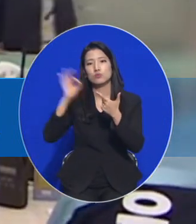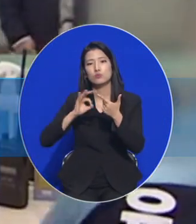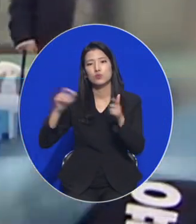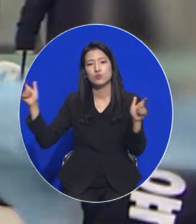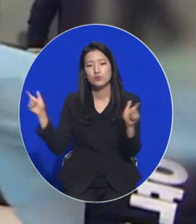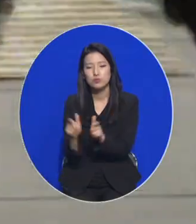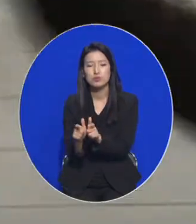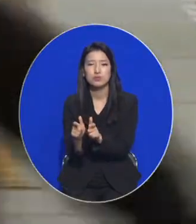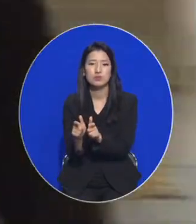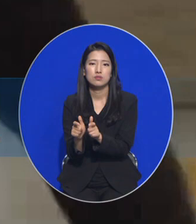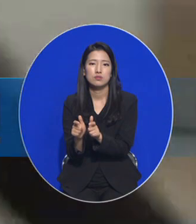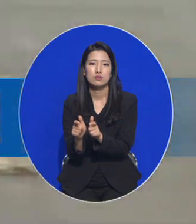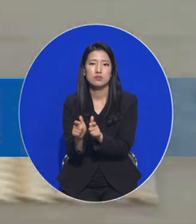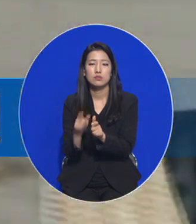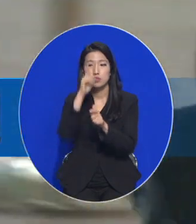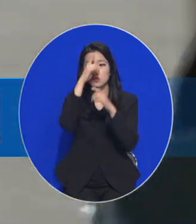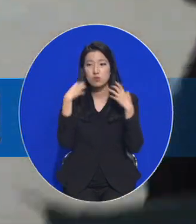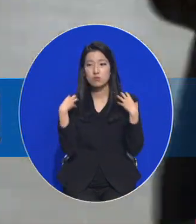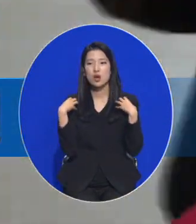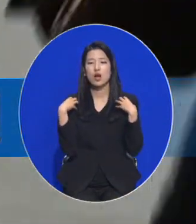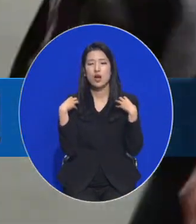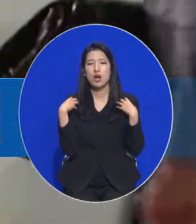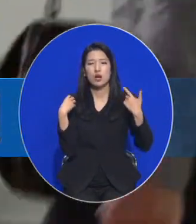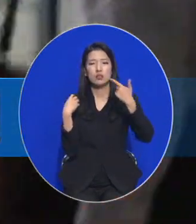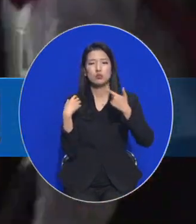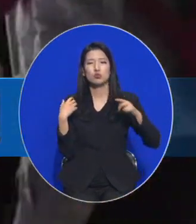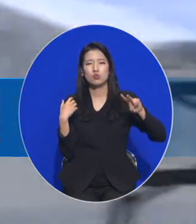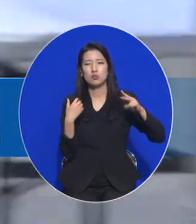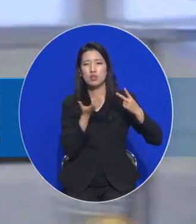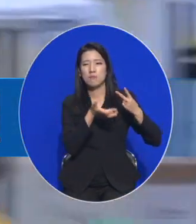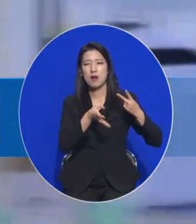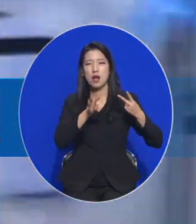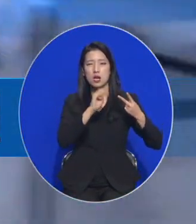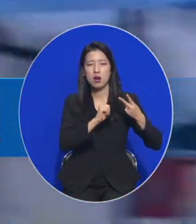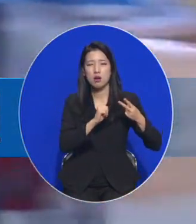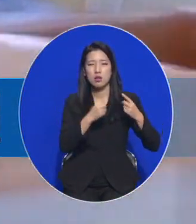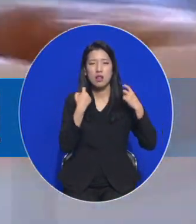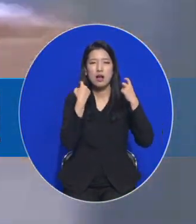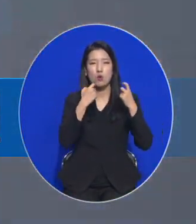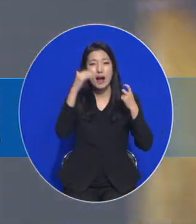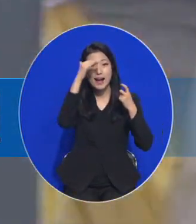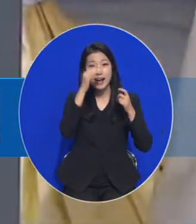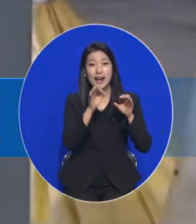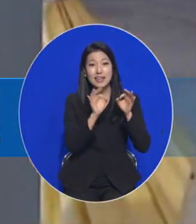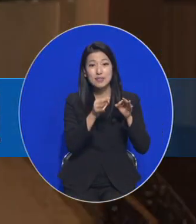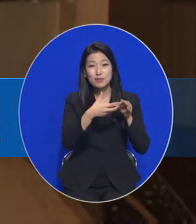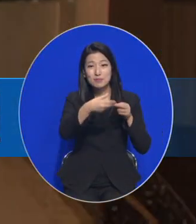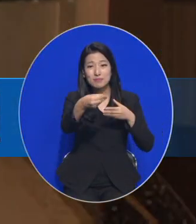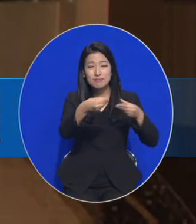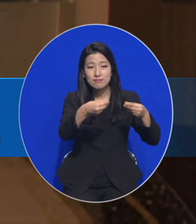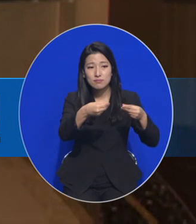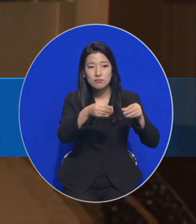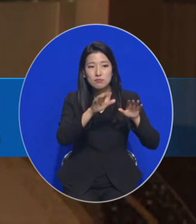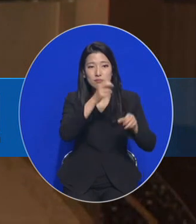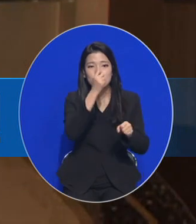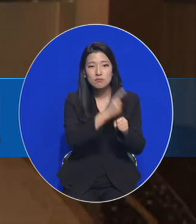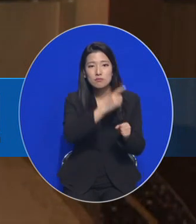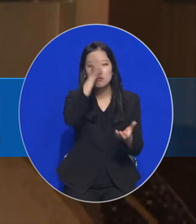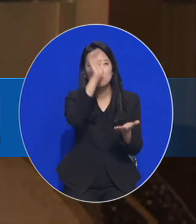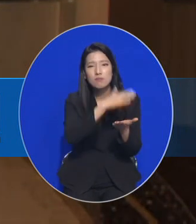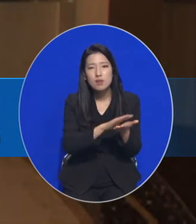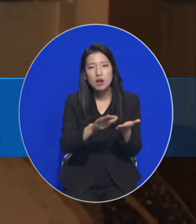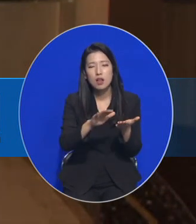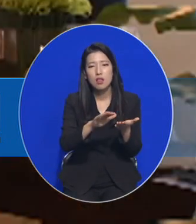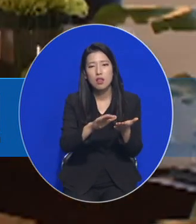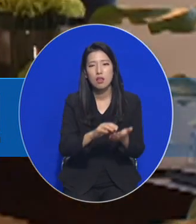씁니다 이에 정부가 6290 억원 규모의 관광 기금 융자를 시행했지만 대부분 소진 됐습니다 아직